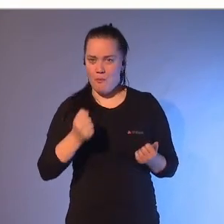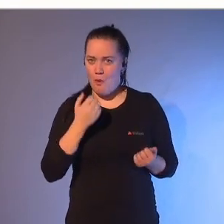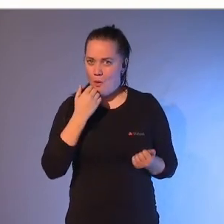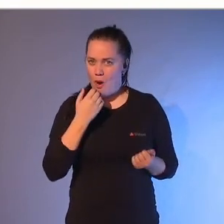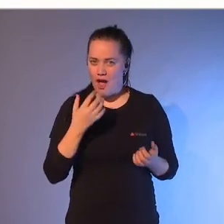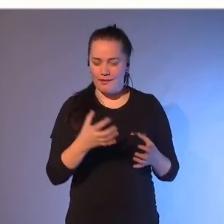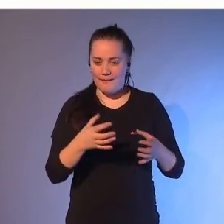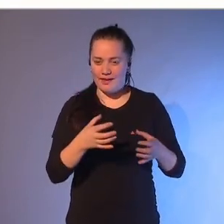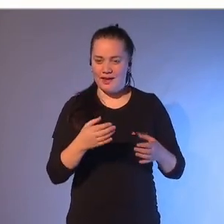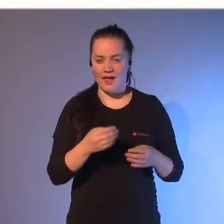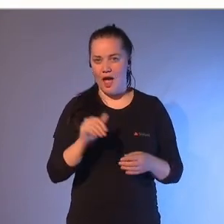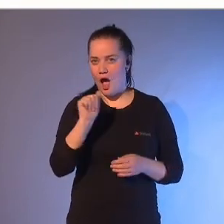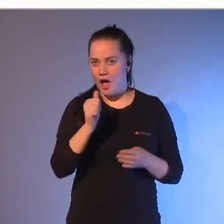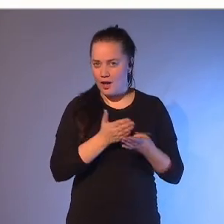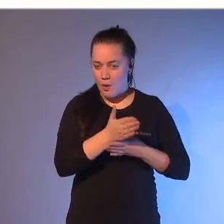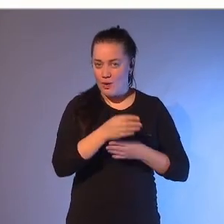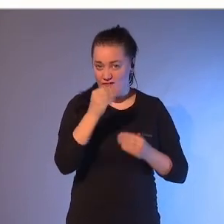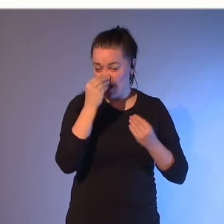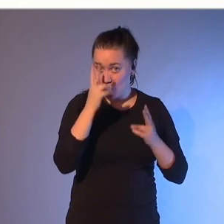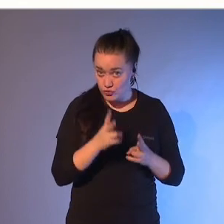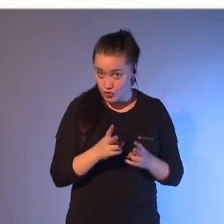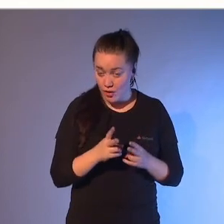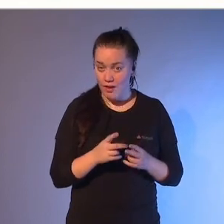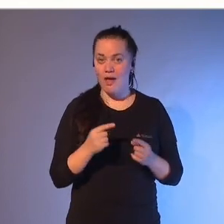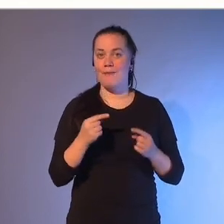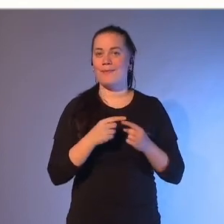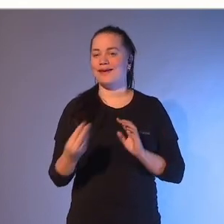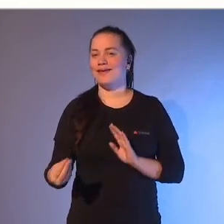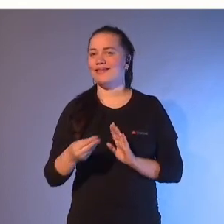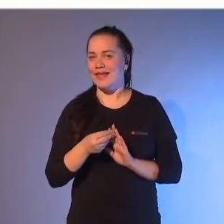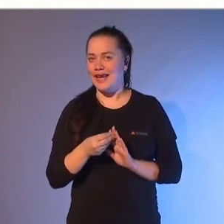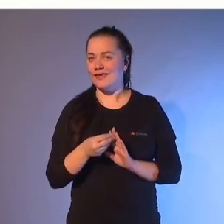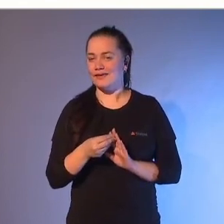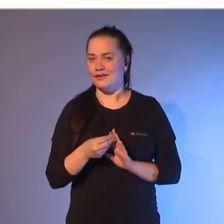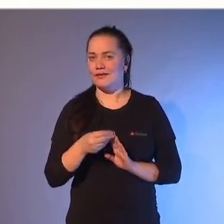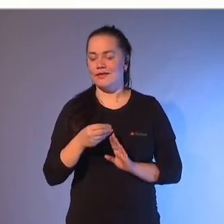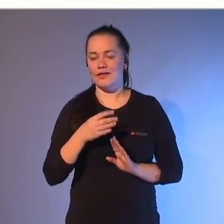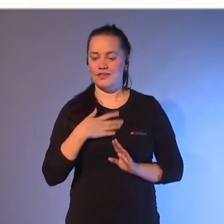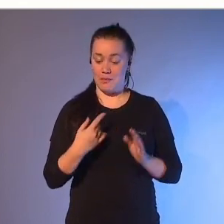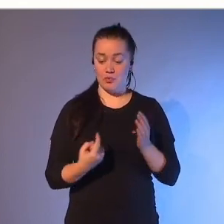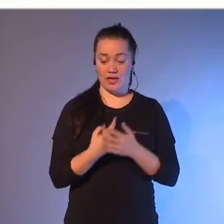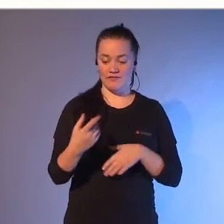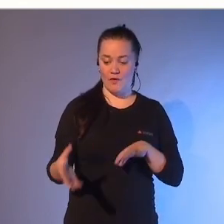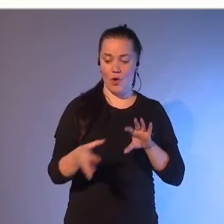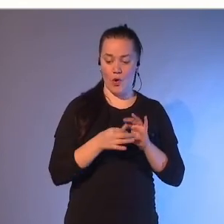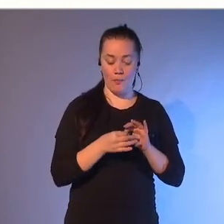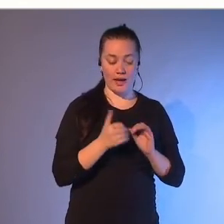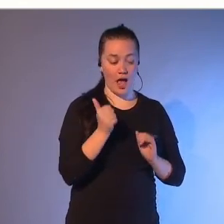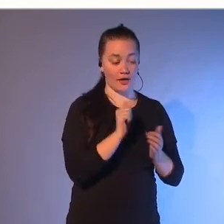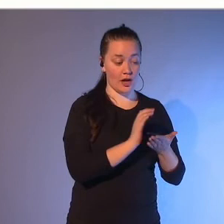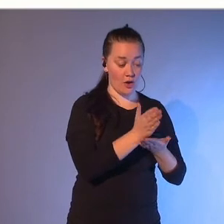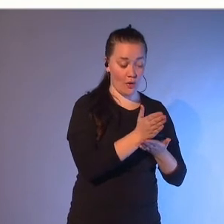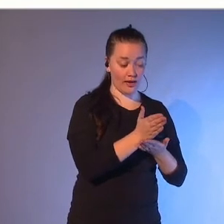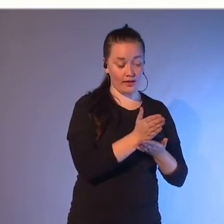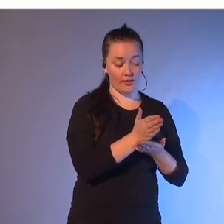en mengde analoge erfaringer? Men at det også kanskje finnes muligheter å koble analoge erfaringer med